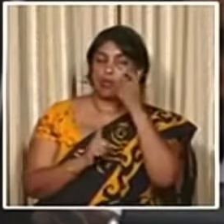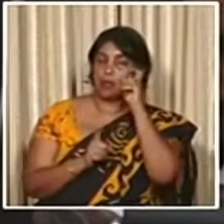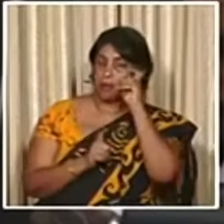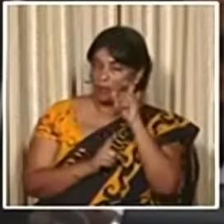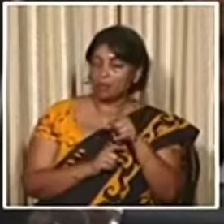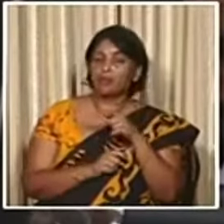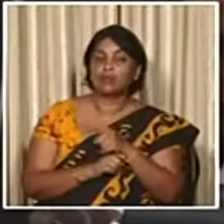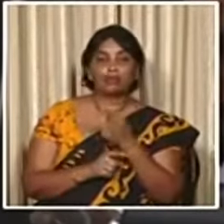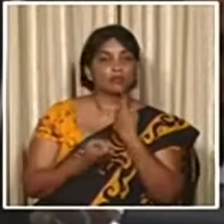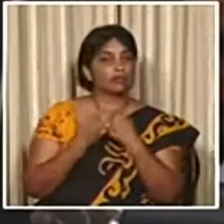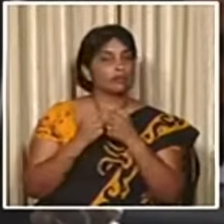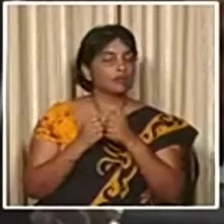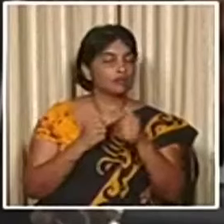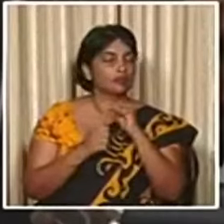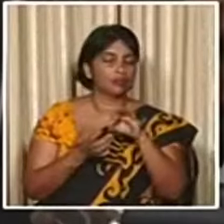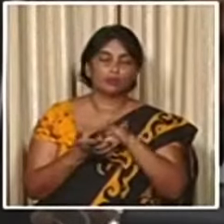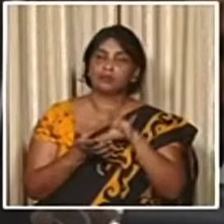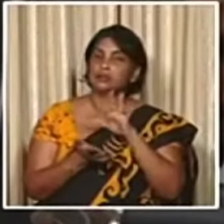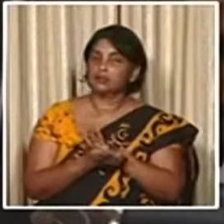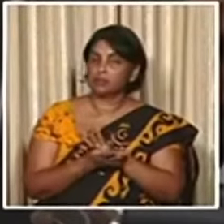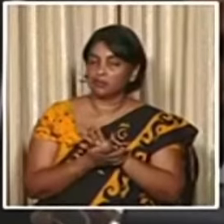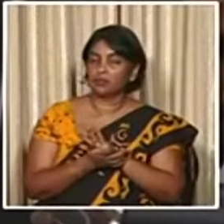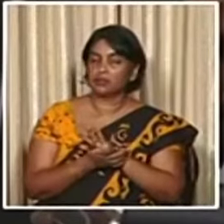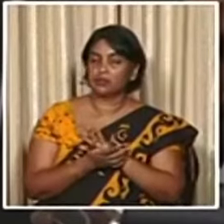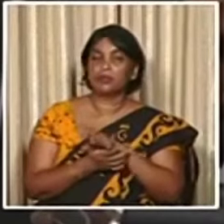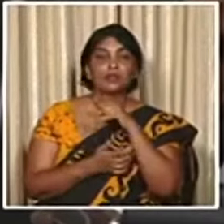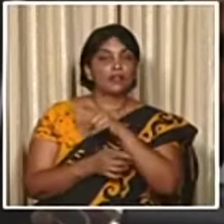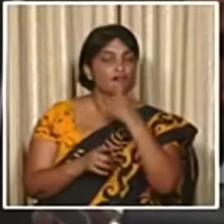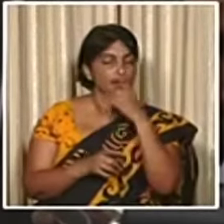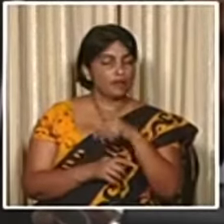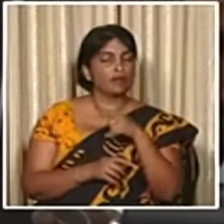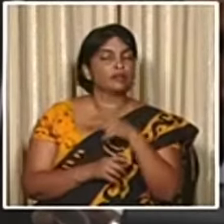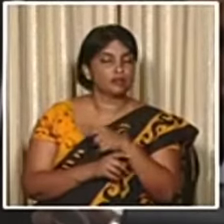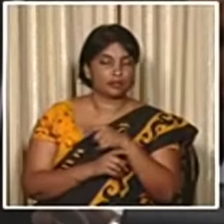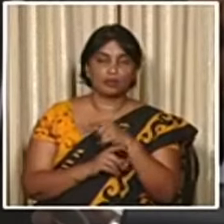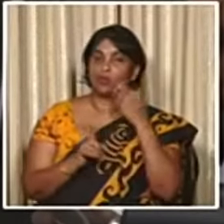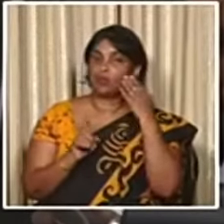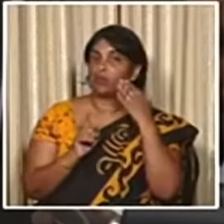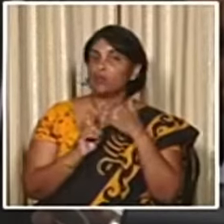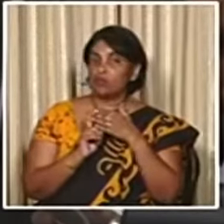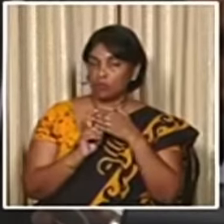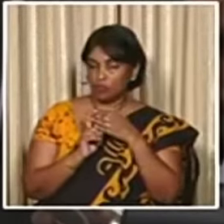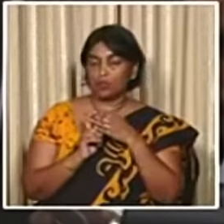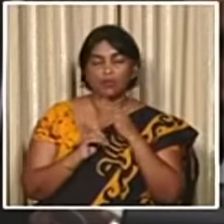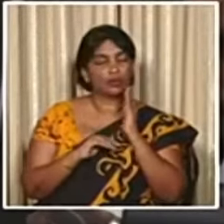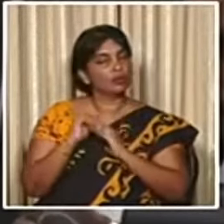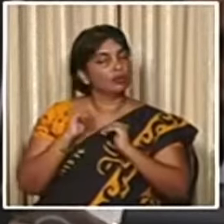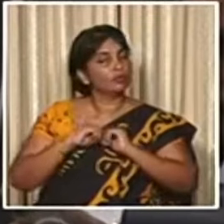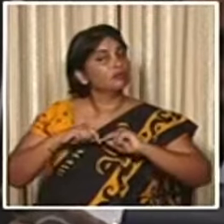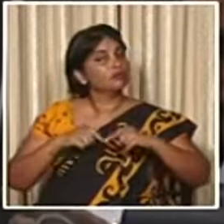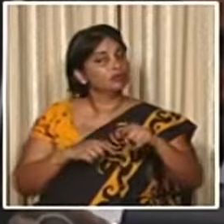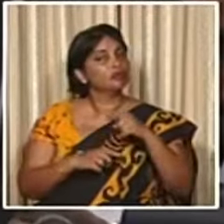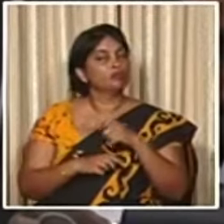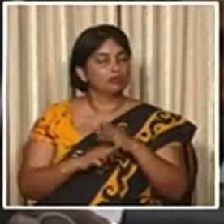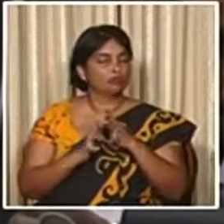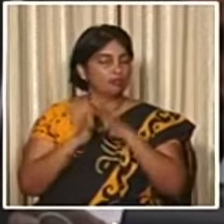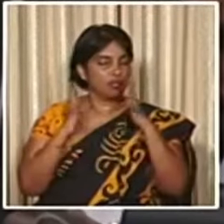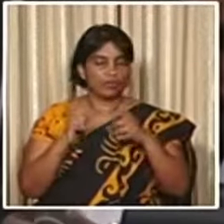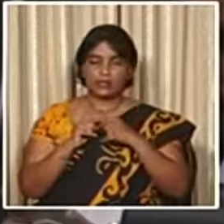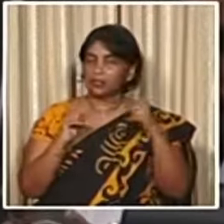බලලා පරීක්ෂා කරලා තමයි තීන්දුවක් දෙන්න වෙන්නේ. ඒක නිසා ඒ සඳහා තිබෙන ක්‍රියාදාමය